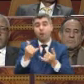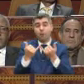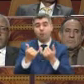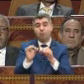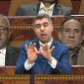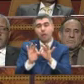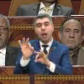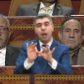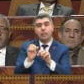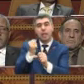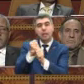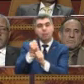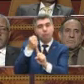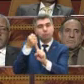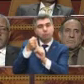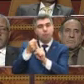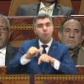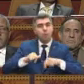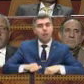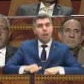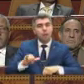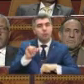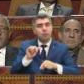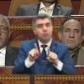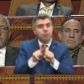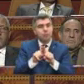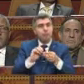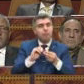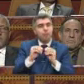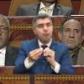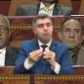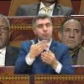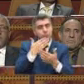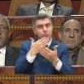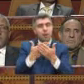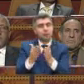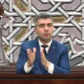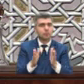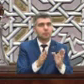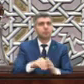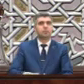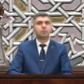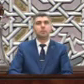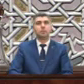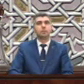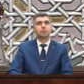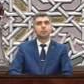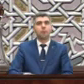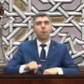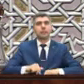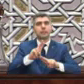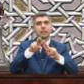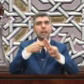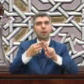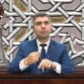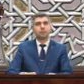تعتزم وزارتكم القيام بها لمعالجة هذه الإشكالية، وشكرا. تفضل السيد الوزير للجواب